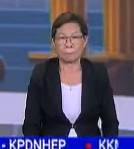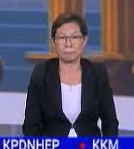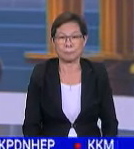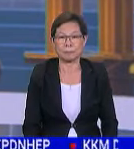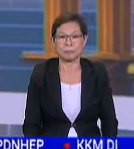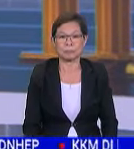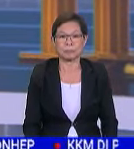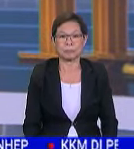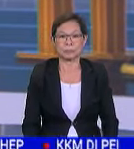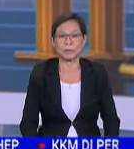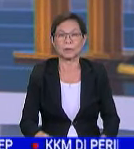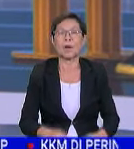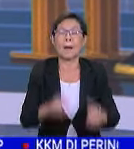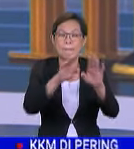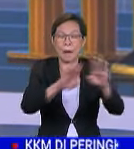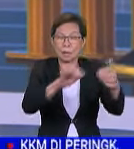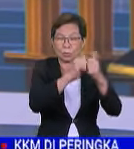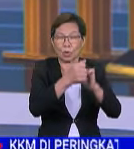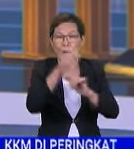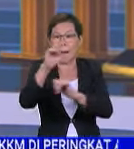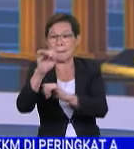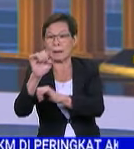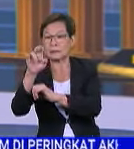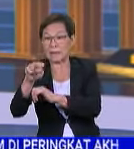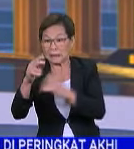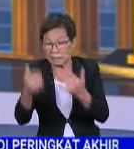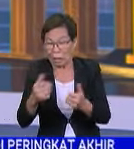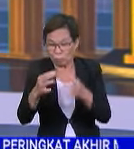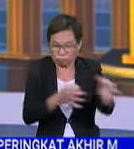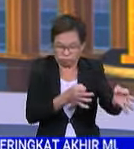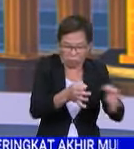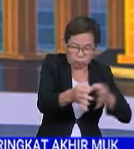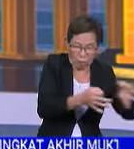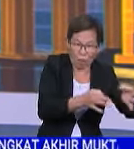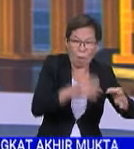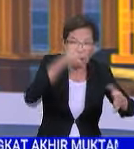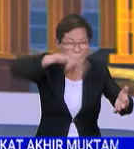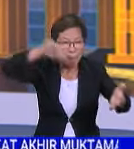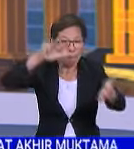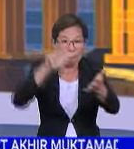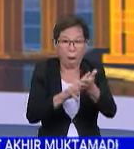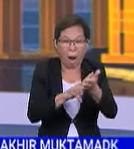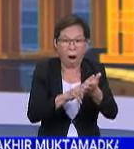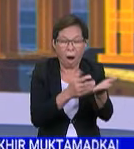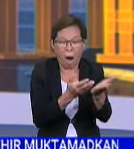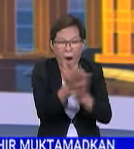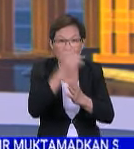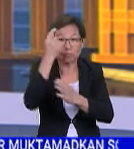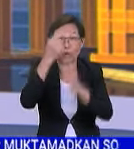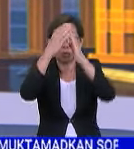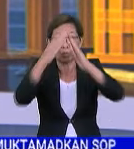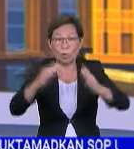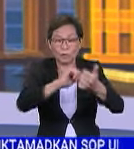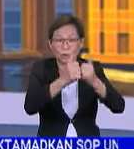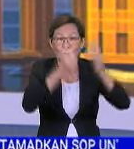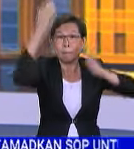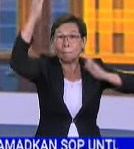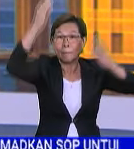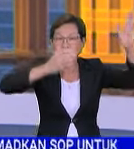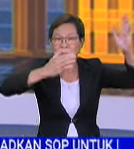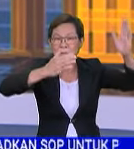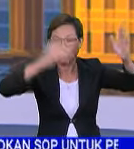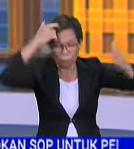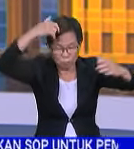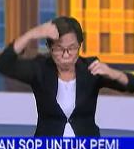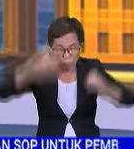Hai perkembangan Sugan Majlis sukan negara MSN pada hari ini menjelaskan bahwa penentuan hak sebagai tuan rumah sukan Malaysia Sukma